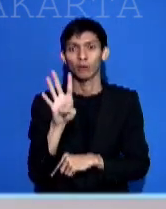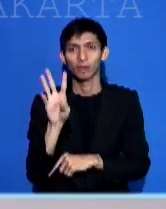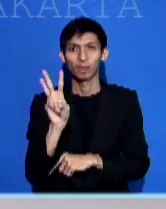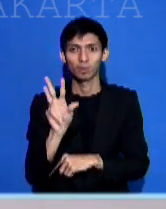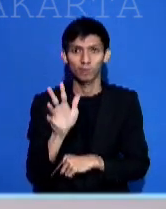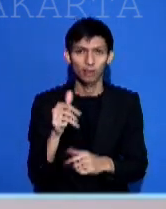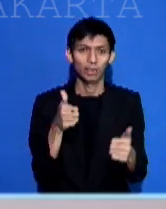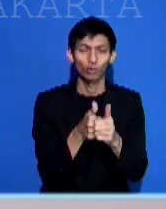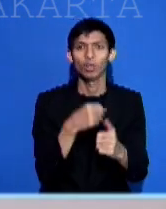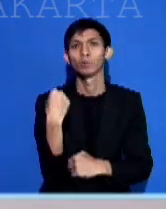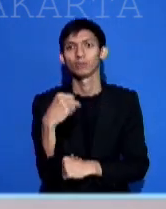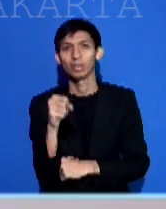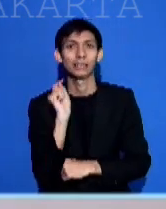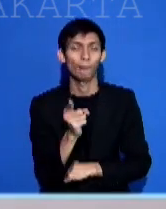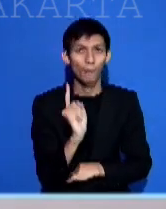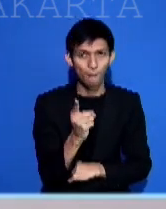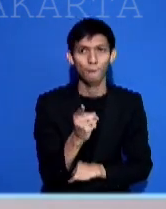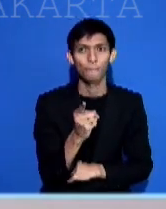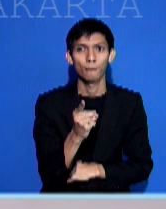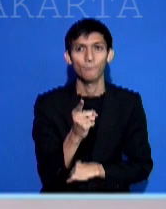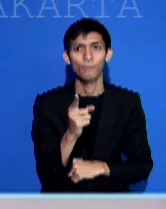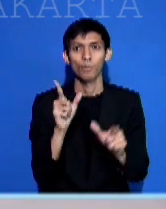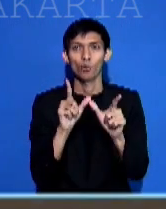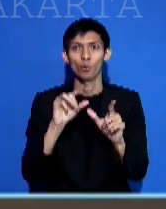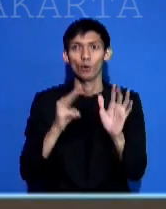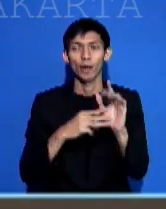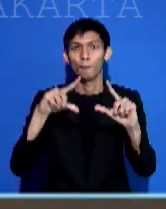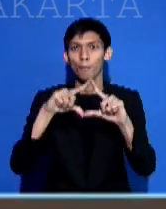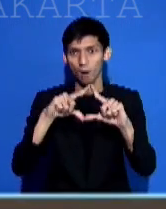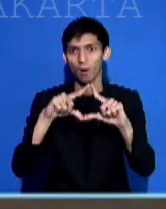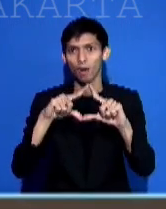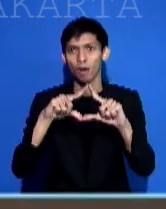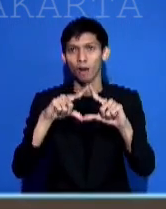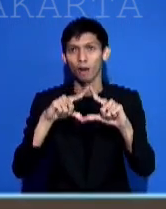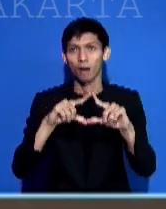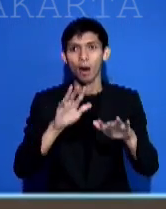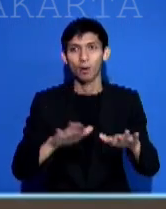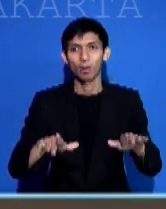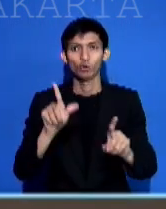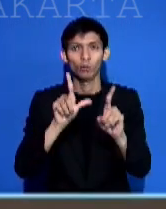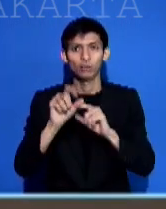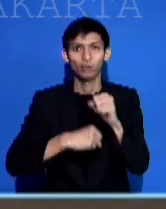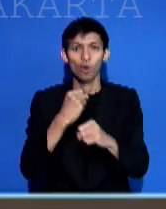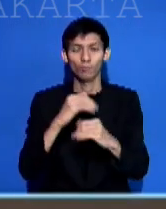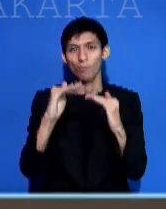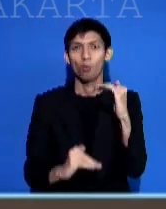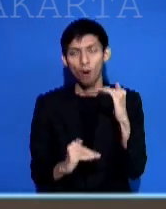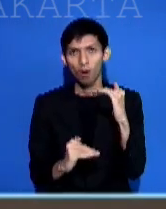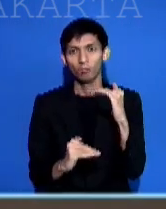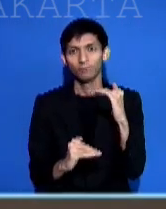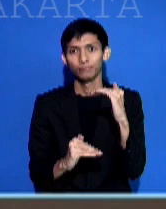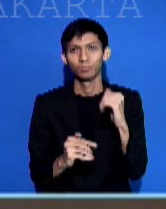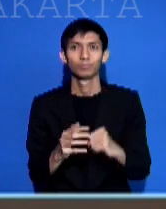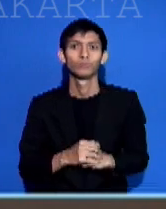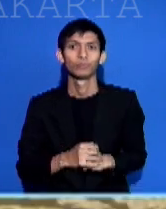khusus karena statusnya sebagai warga negara asing, anak di bawah usia 17 tahun, dan 29 narapidana akan bebas sebelum tanggal